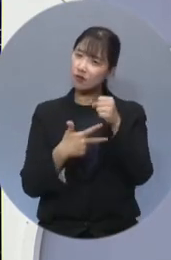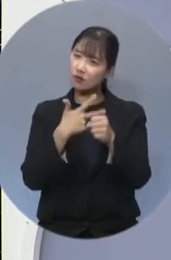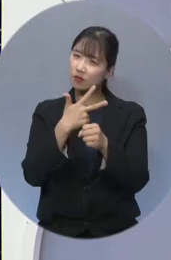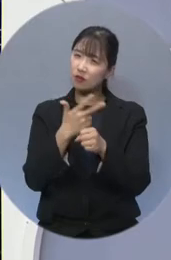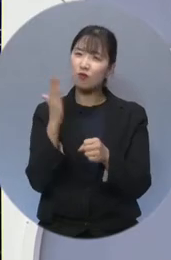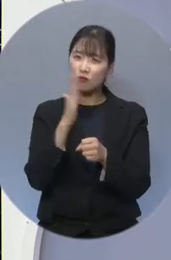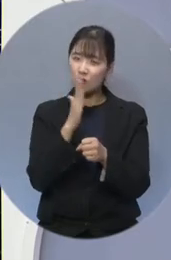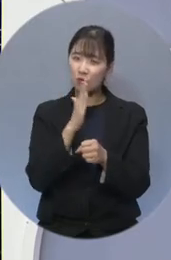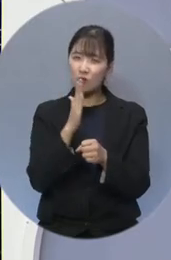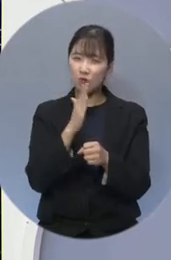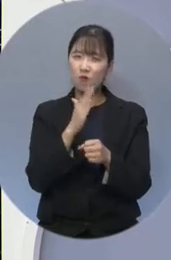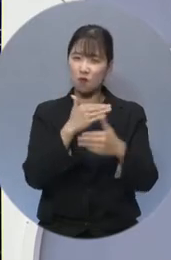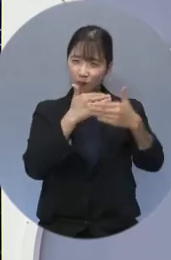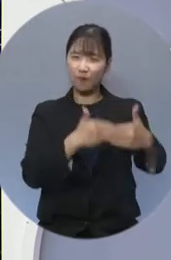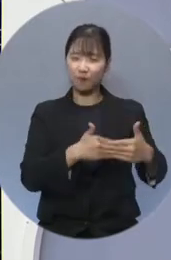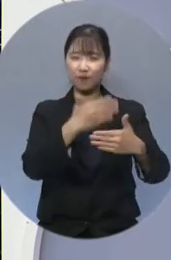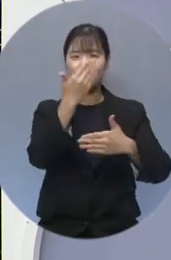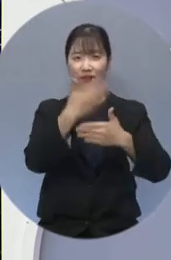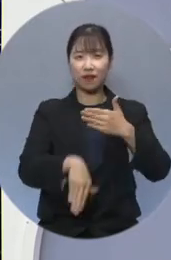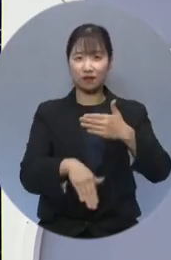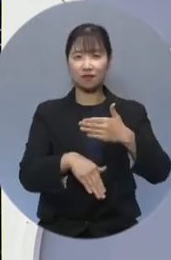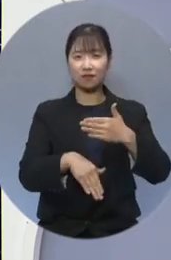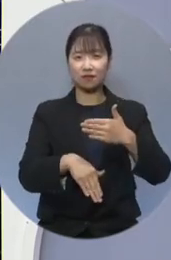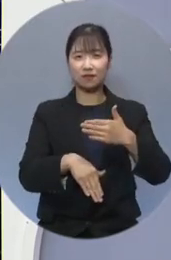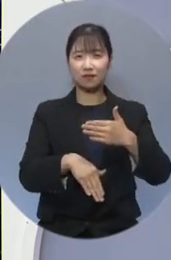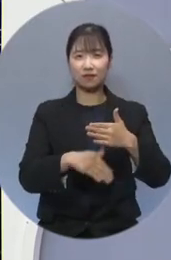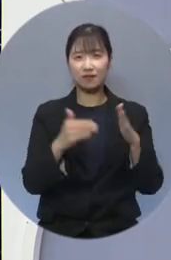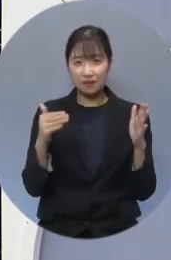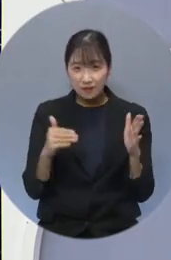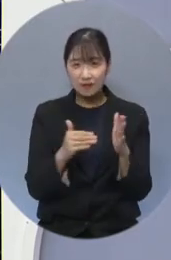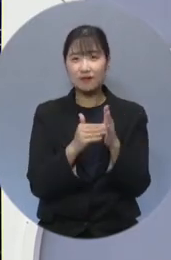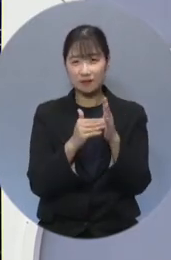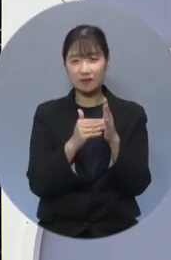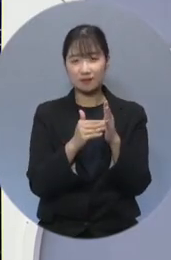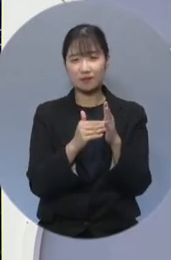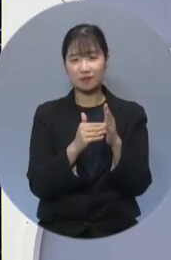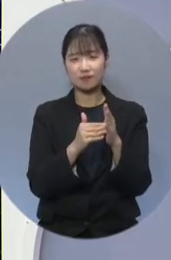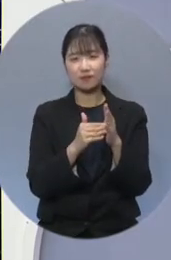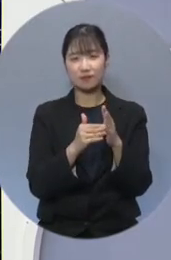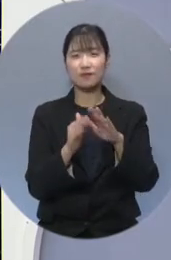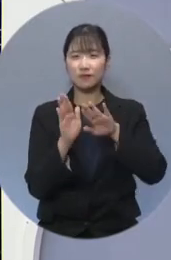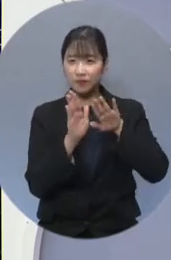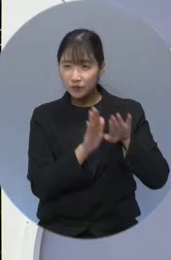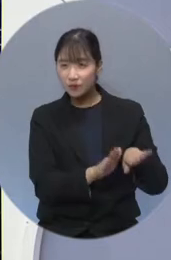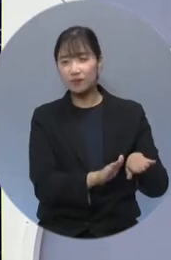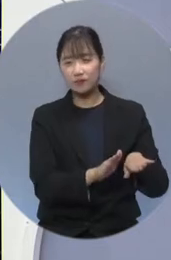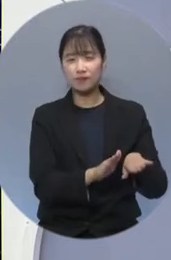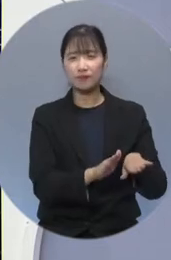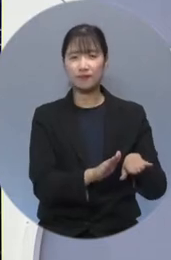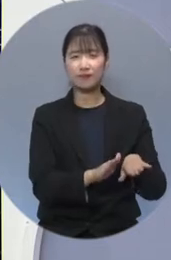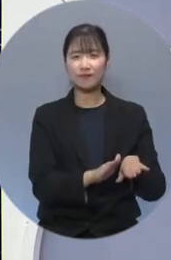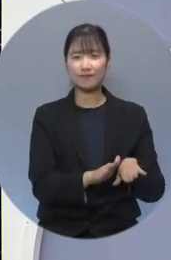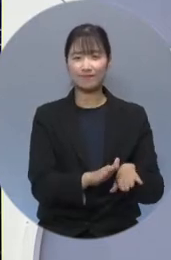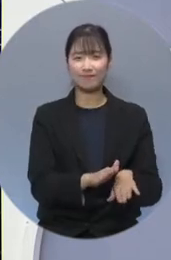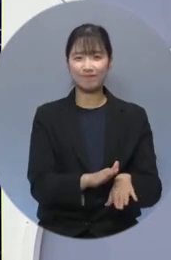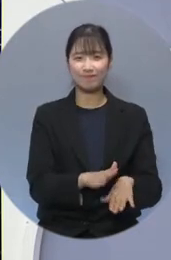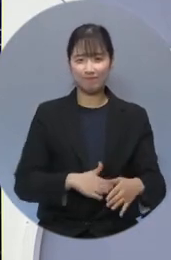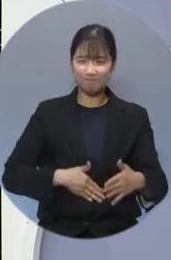정도 남겨놓고 제가 이제 정년을 7년 남긴 거죠. 남겨놓고 이제